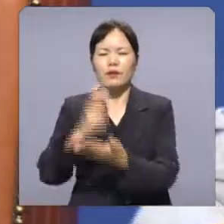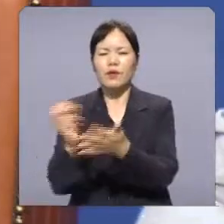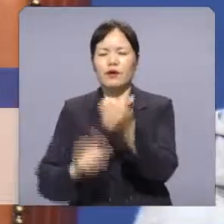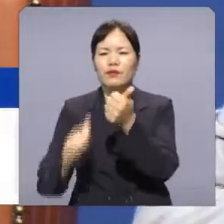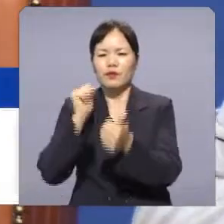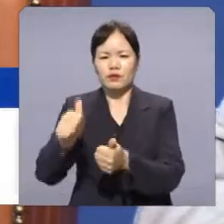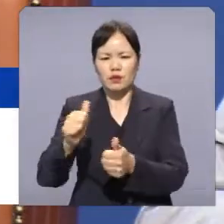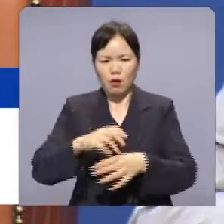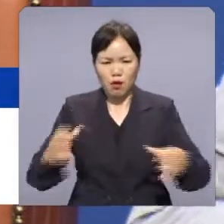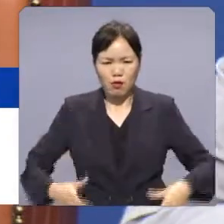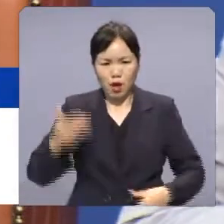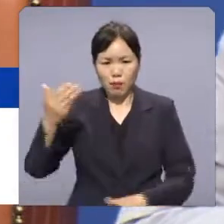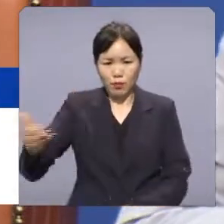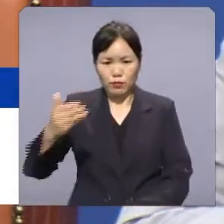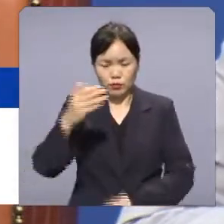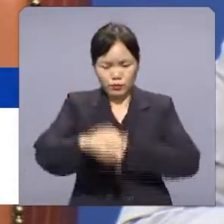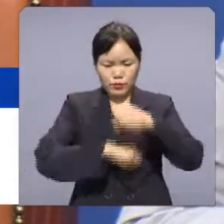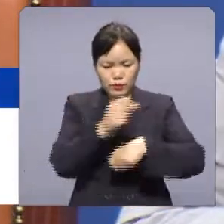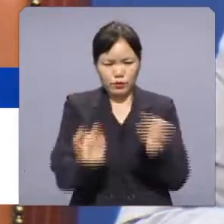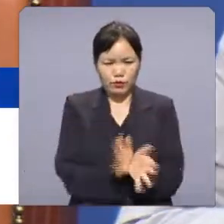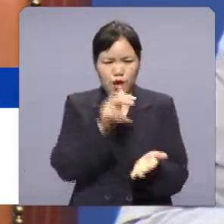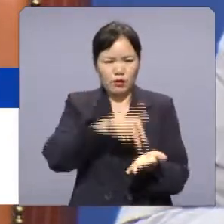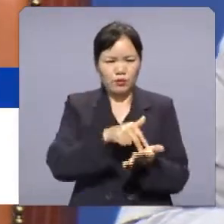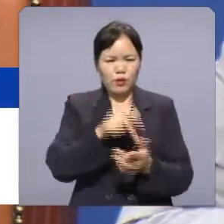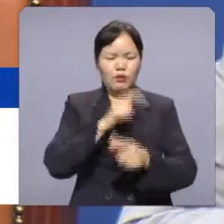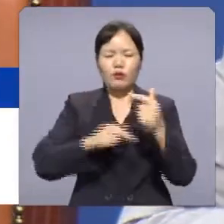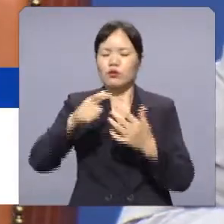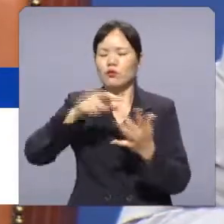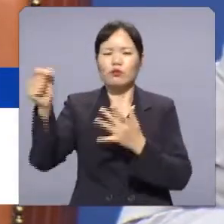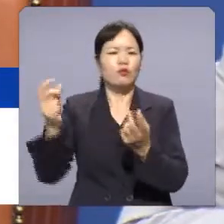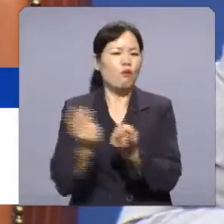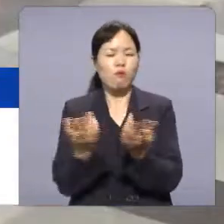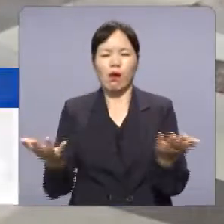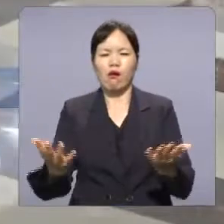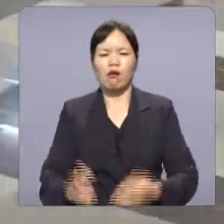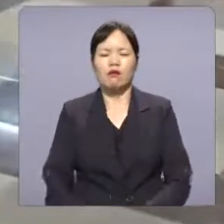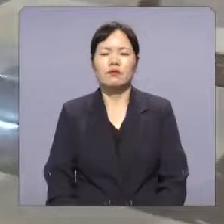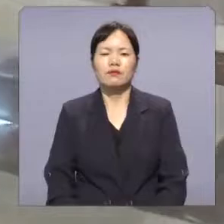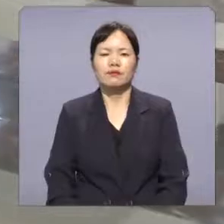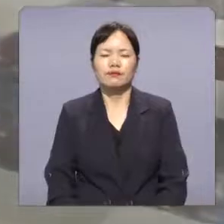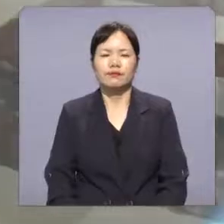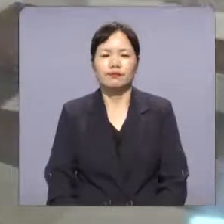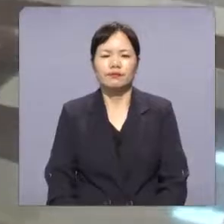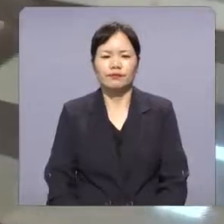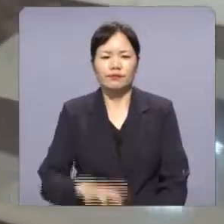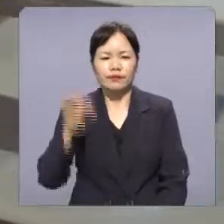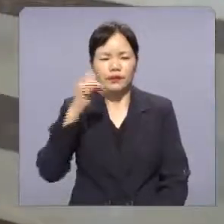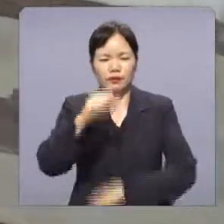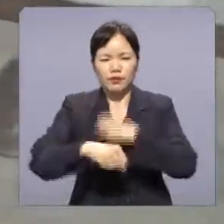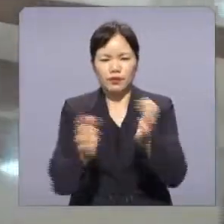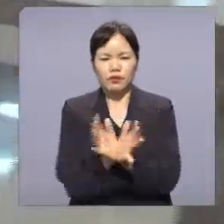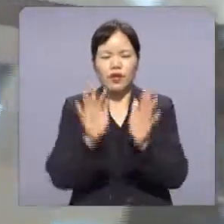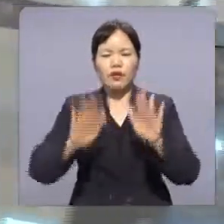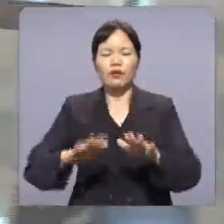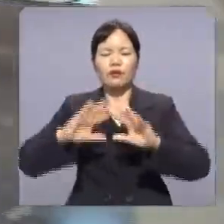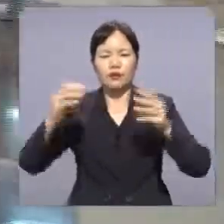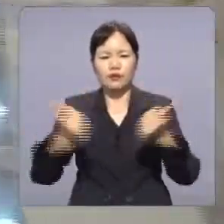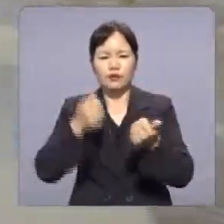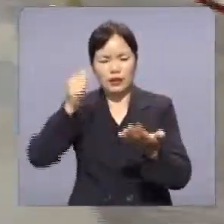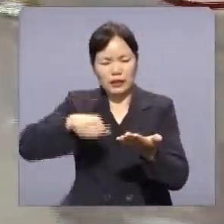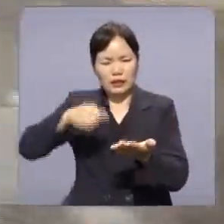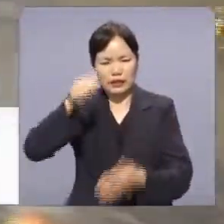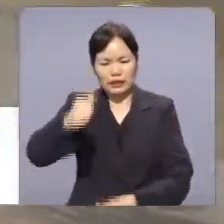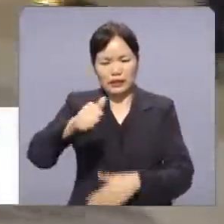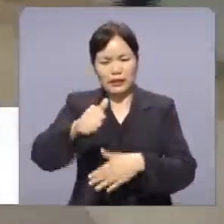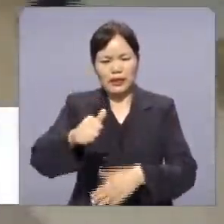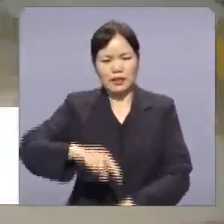법사위원장까지 양보를 거듭해온 우리 민주당으로서는 더 이상 선택의 여지가 없습니다. 당초 민주당은 오늘